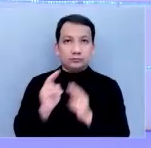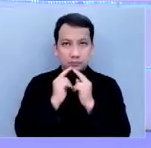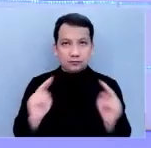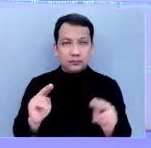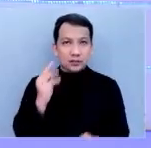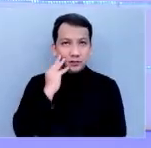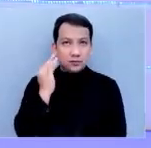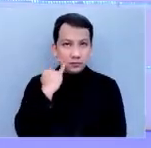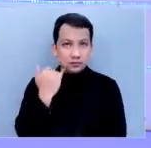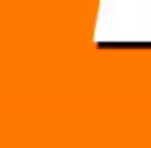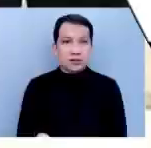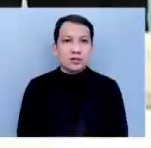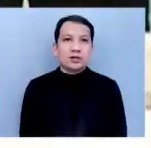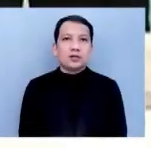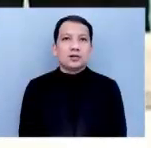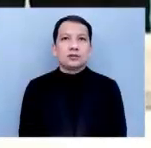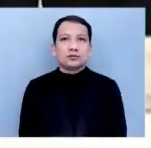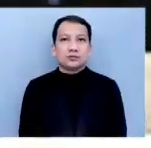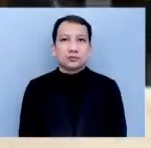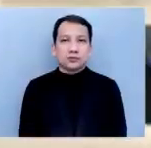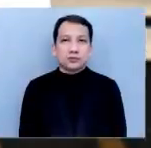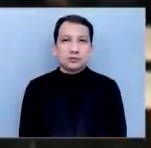MJ Marfori.